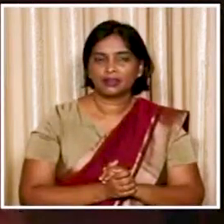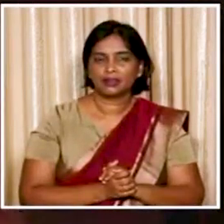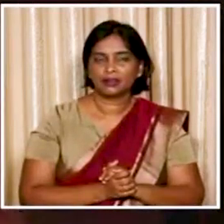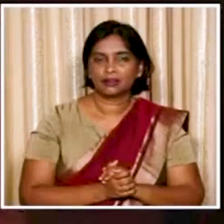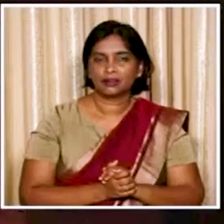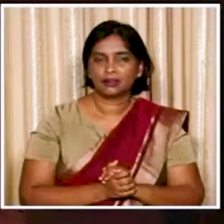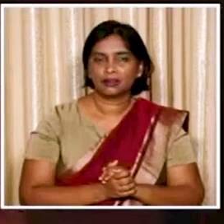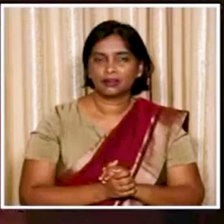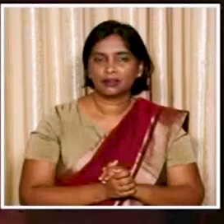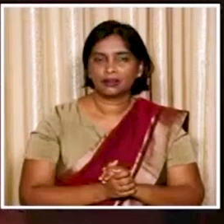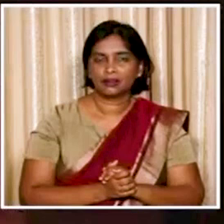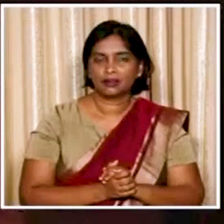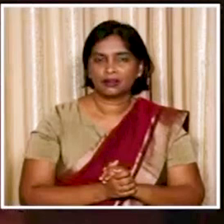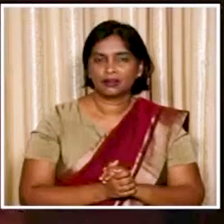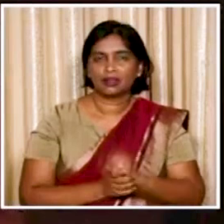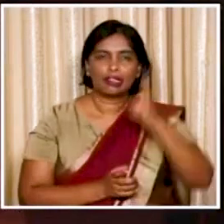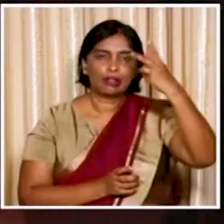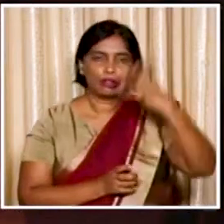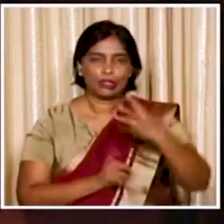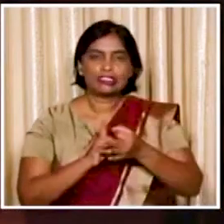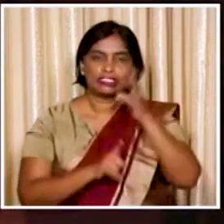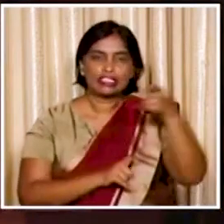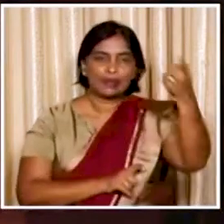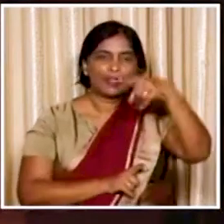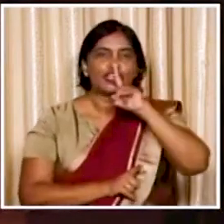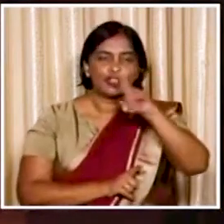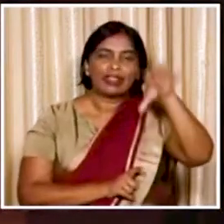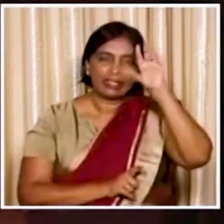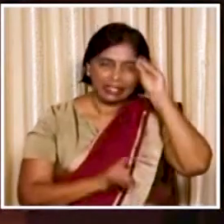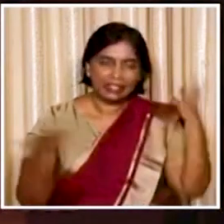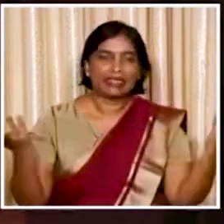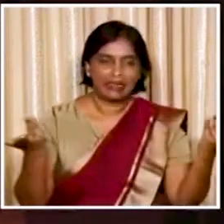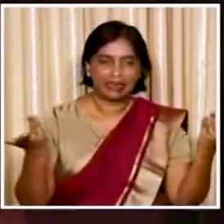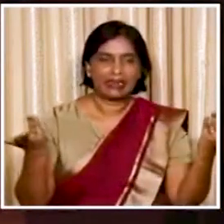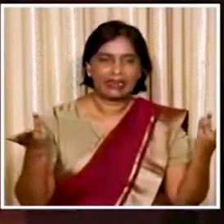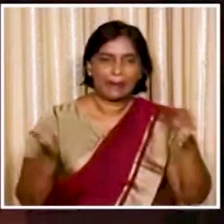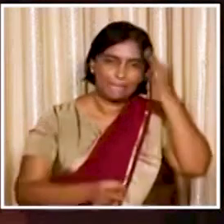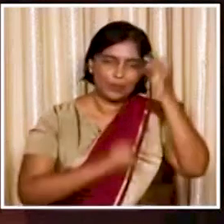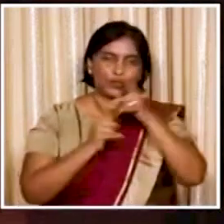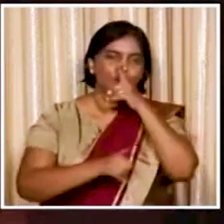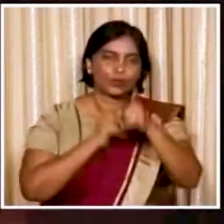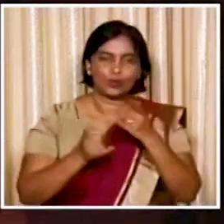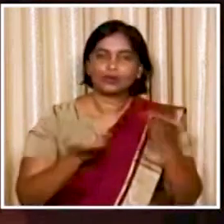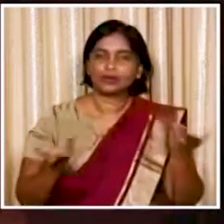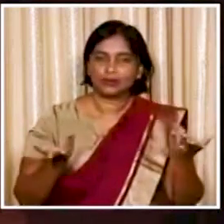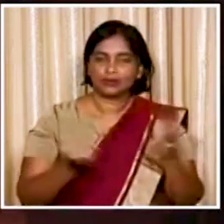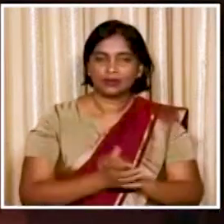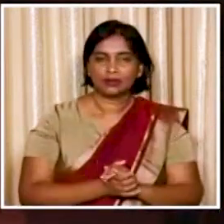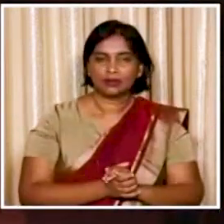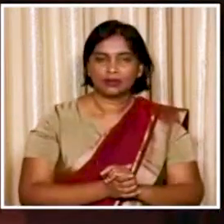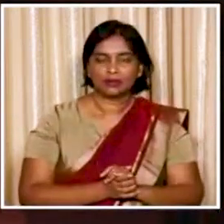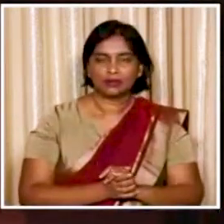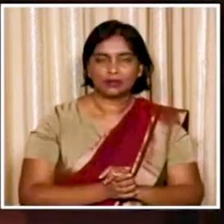අනේ තමුන්නාන්සලා තුන් කාලකට මේ ජනාත්තුමා කිව්ව දේ තේරෙන්නේ නැහනේ. හලෝ මොන පිස්සු කතා දන්න කෙහෙම්මල